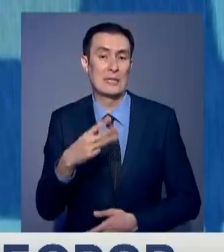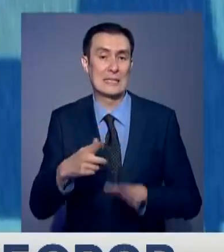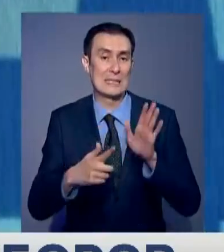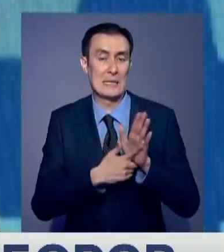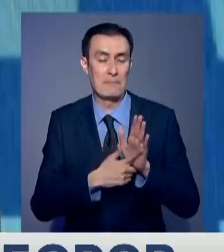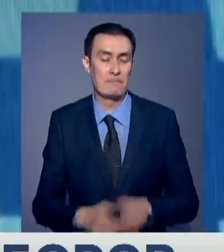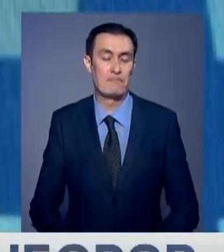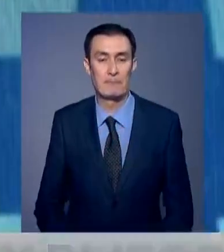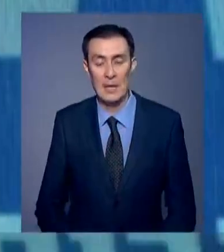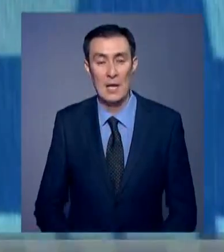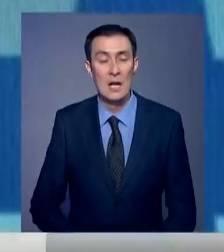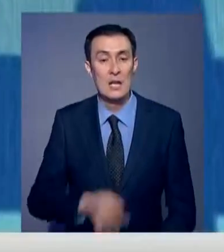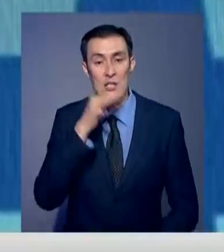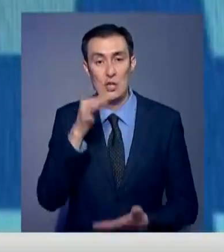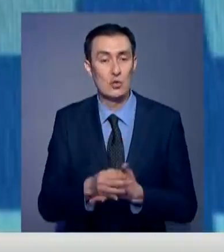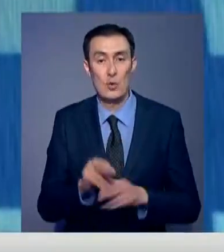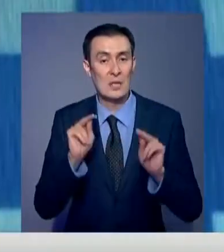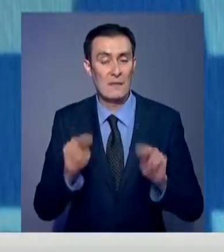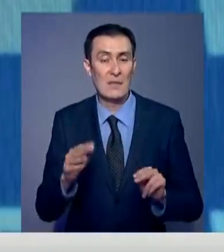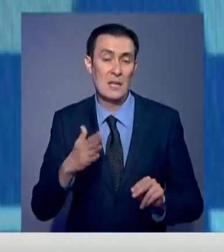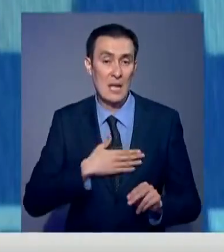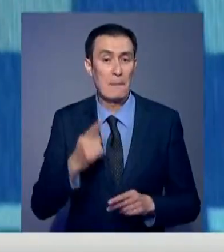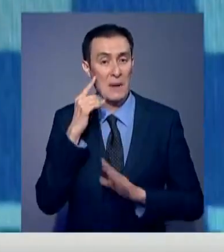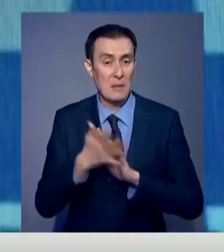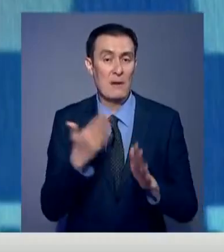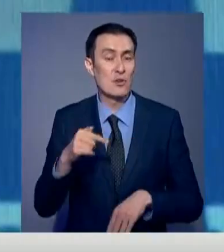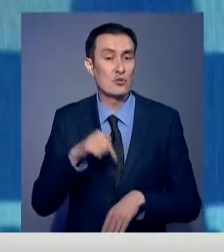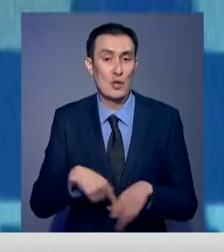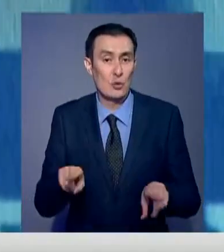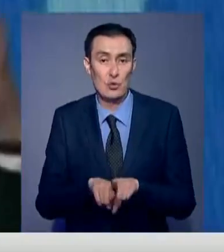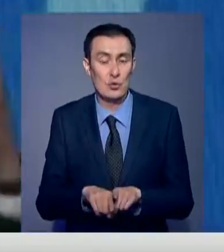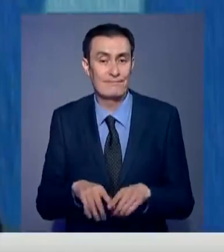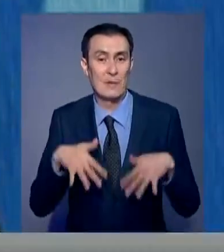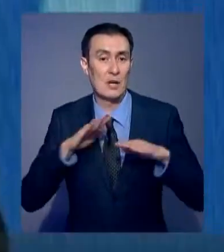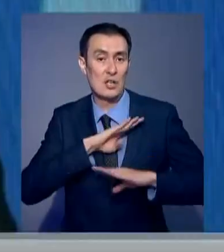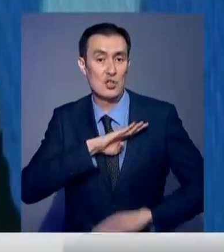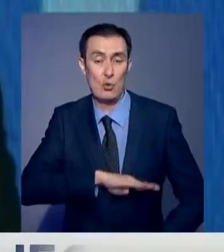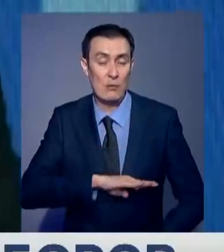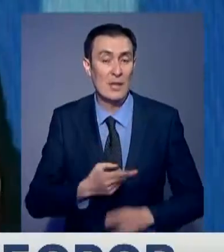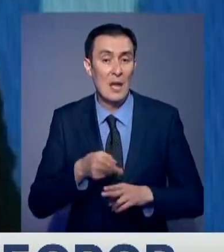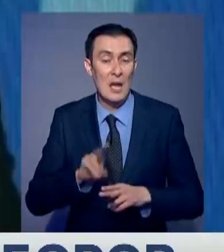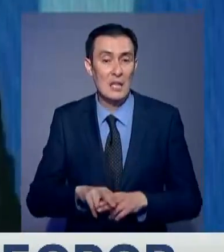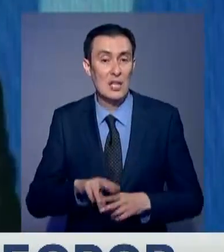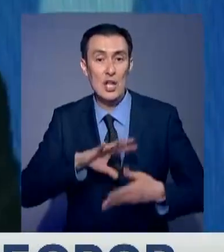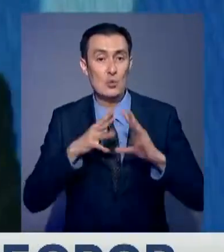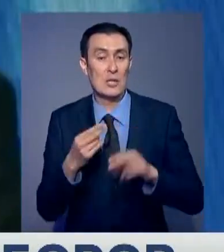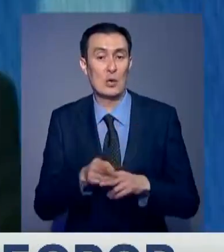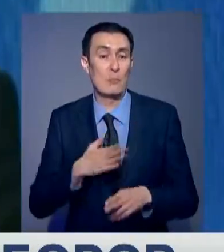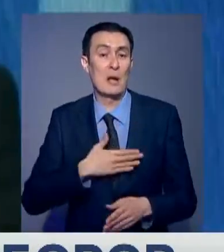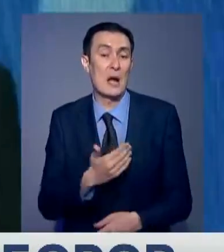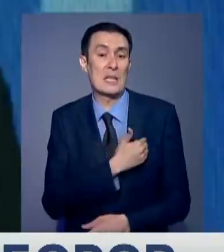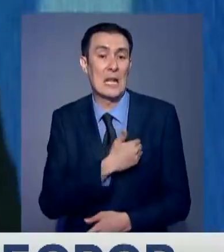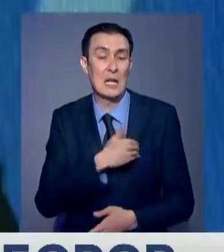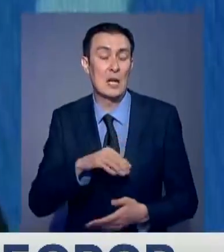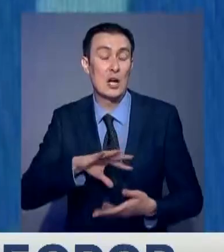37. Скажу откровенно, я разделяю ваши чувства. Я тоже разочарован. Это не тот результат, на который мы рассчитывали, и не